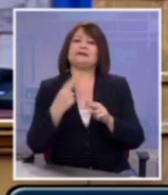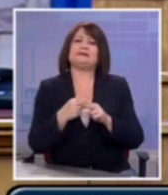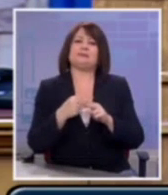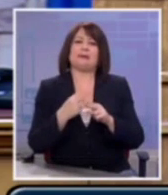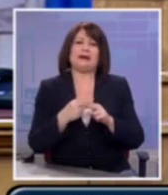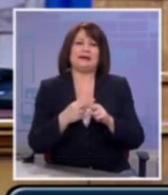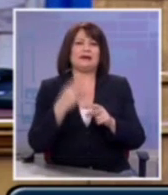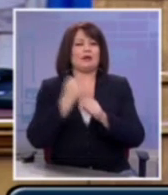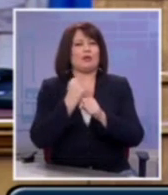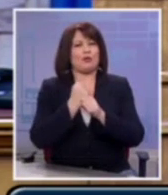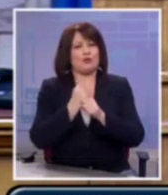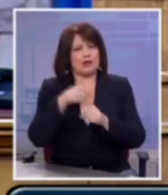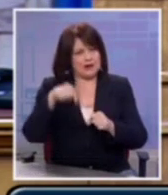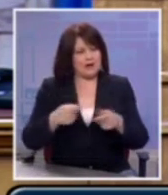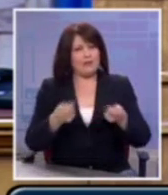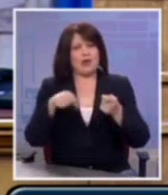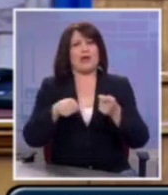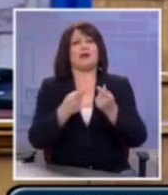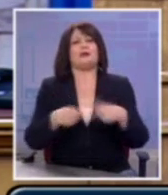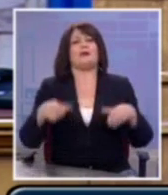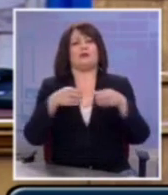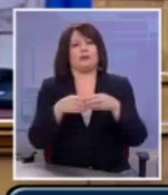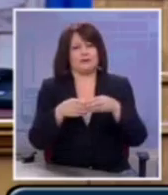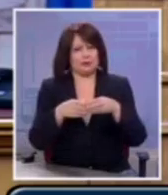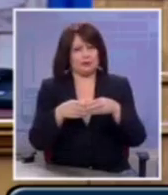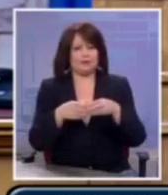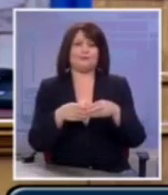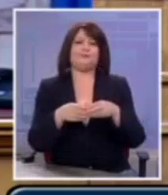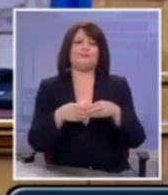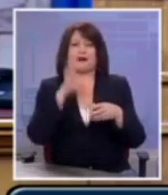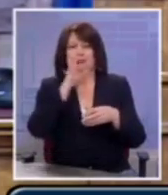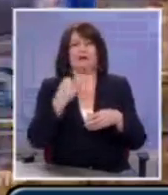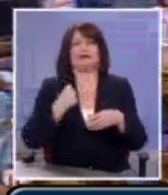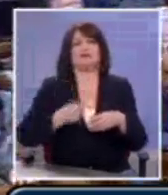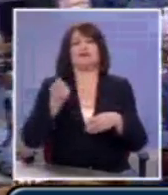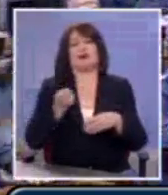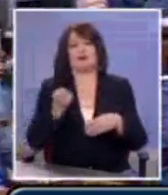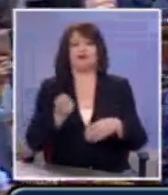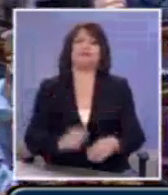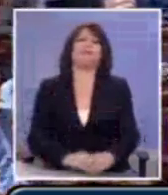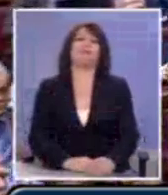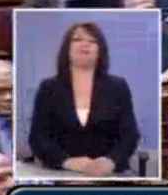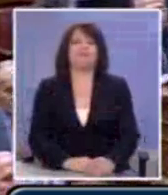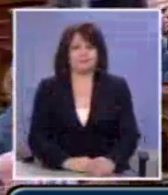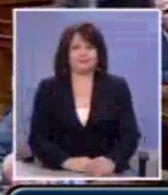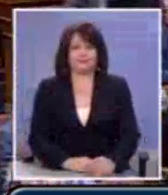σημαντική εργασία που έχει εκπονηθεί από την Επιτροπή Αλήθειας Δημοσίου Χρέους.